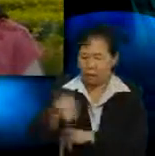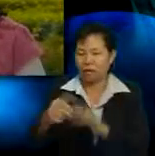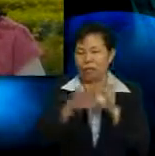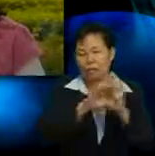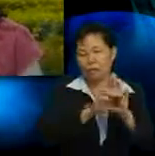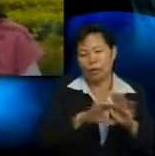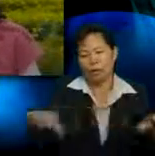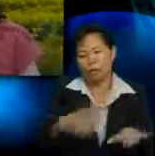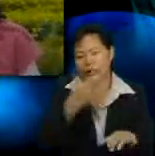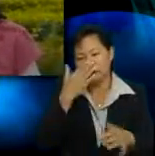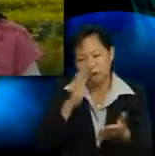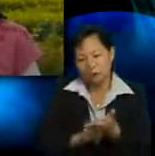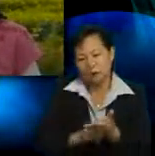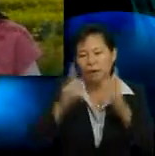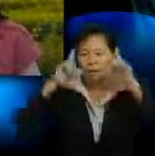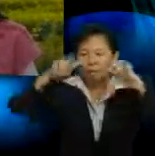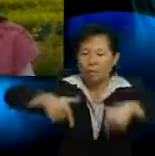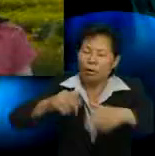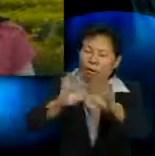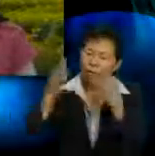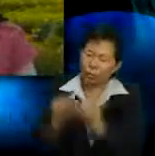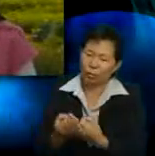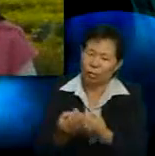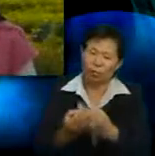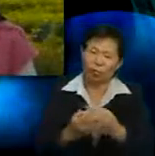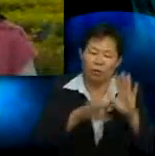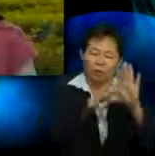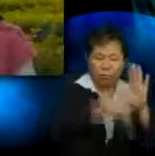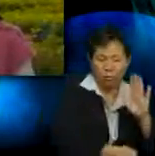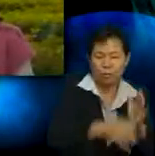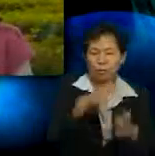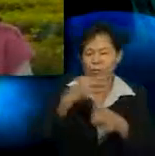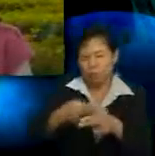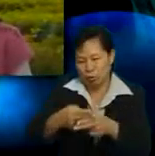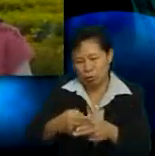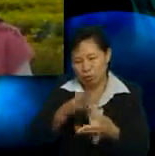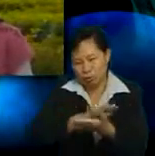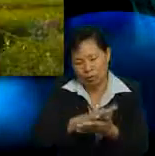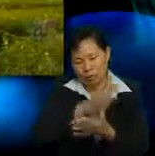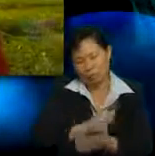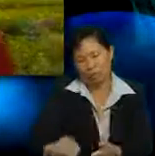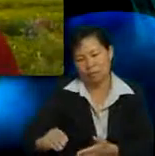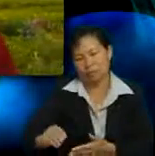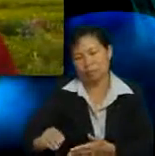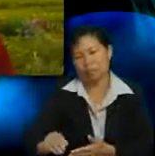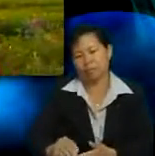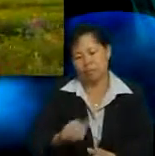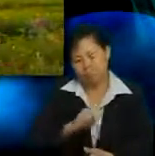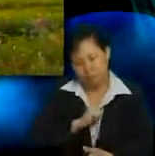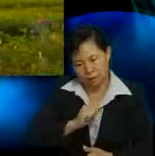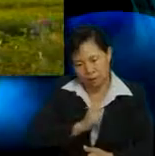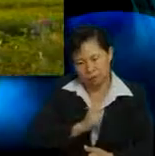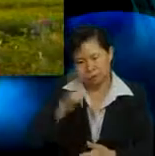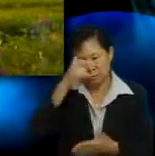Seperti berbuat jahat akan memalukan keluarga, menjatuhkan nama baik sekolah dan merosakkan diri sendiri. Justru itu